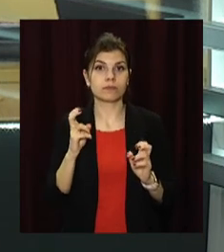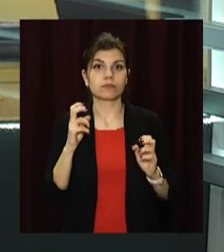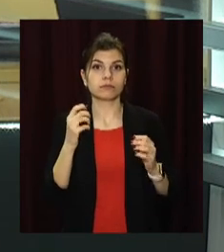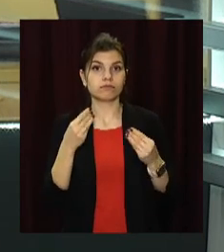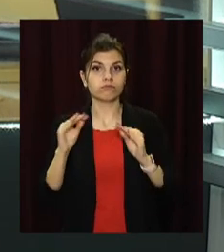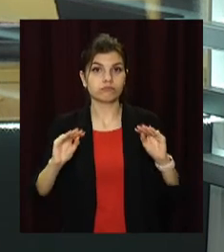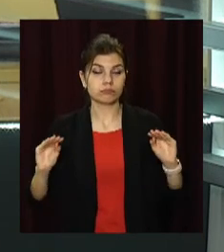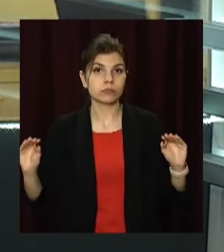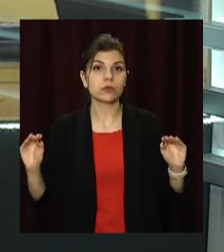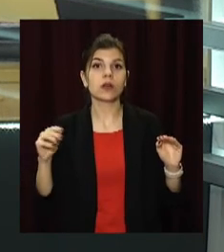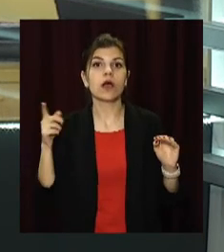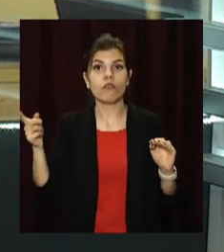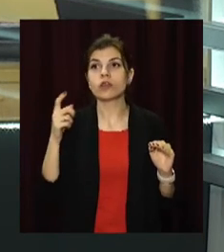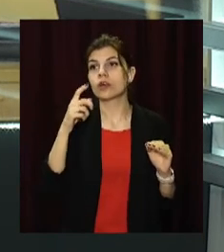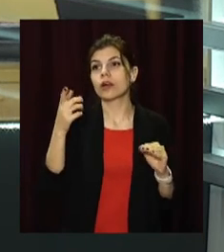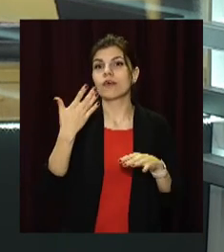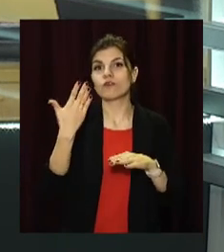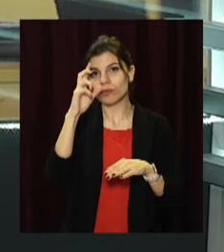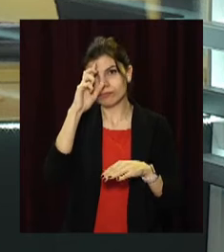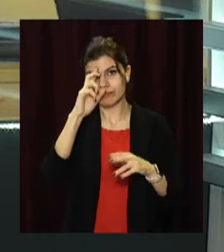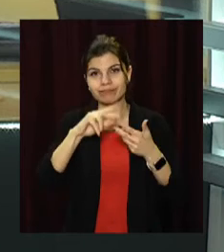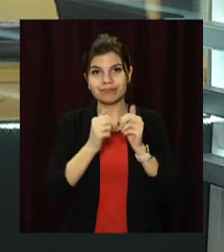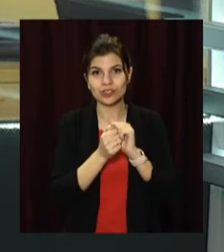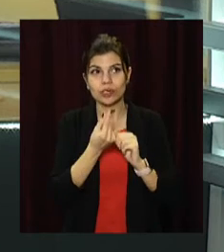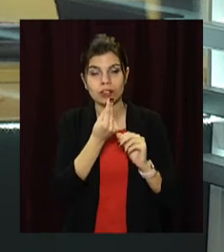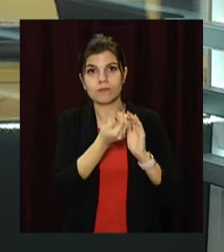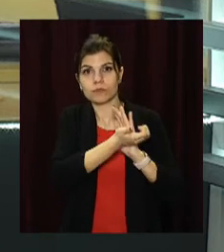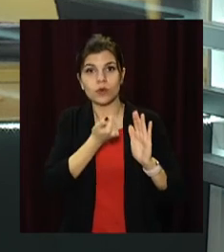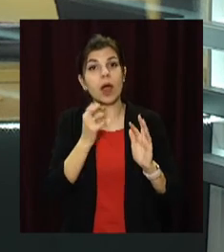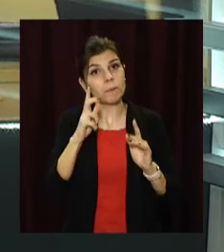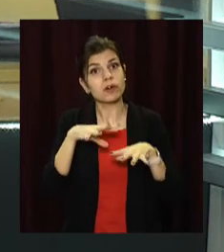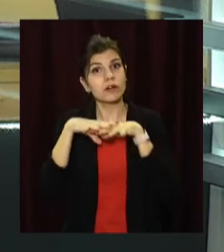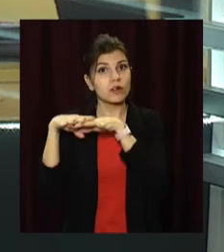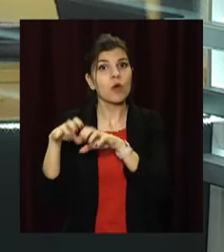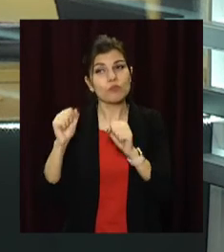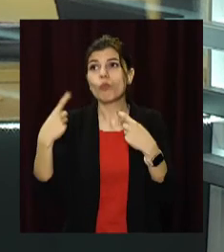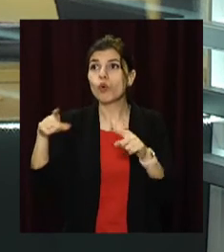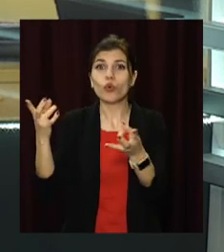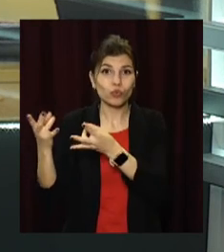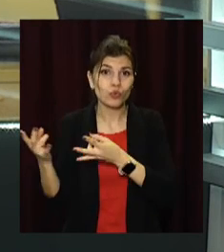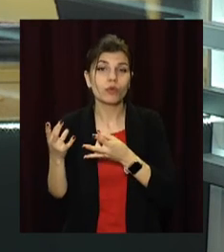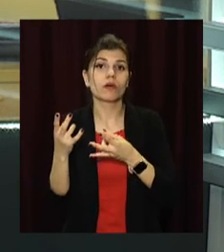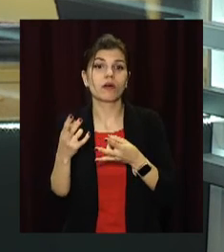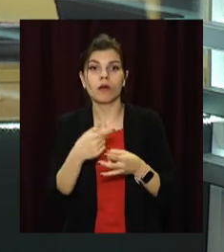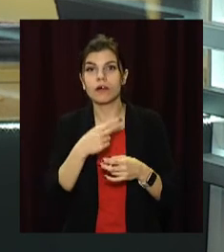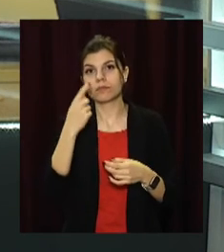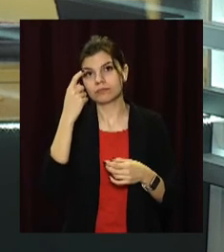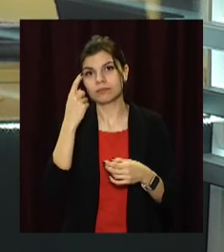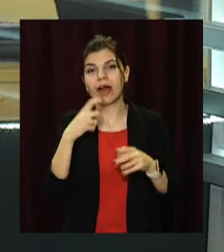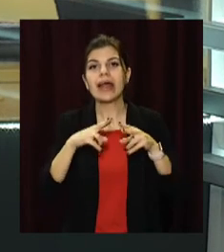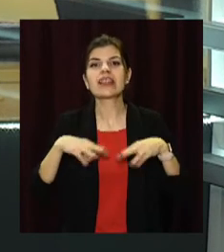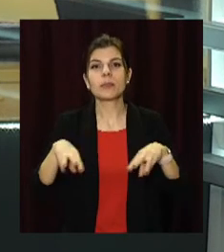екології, але й тягнуть з бюджету додаткові кошти, які можна було б спрямувати на більш нагальні потреби, наголошують у